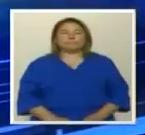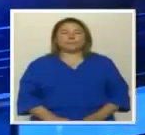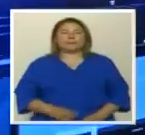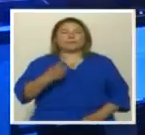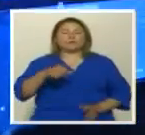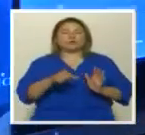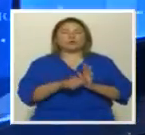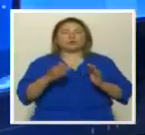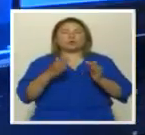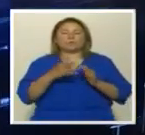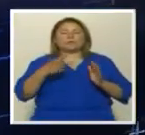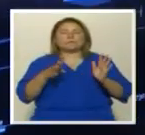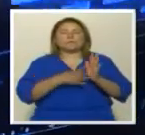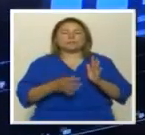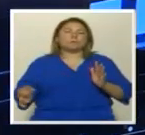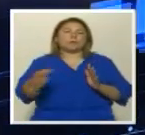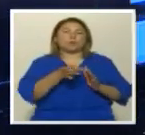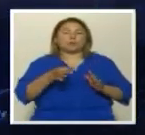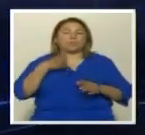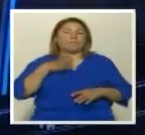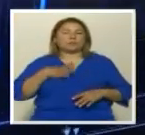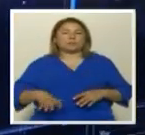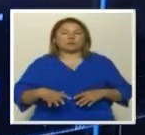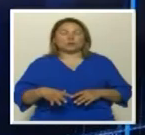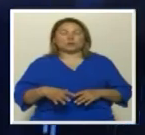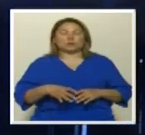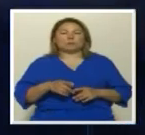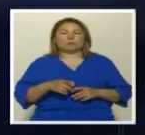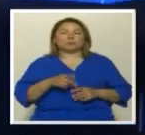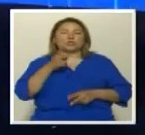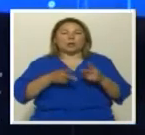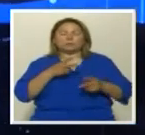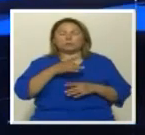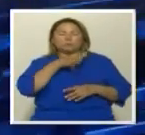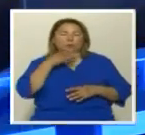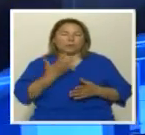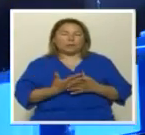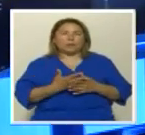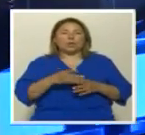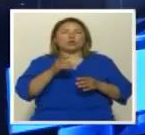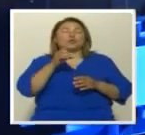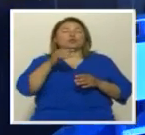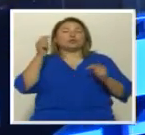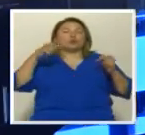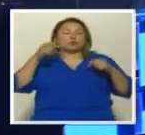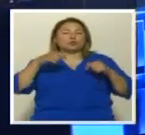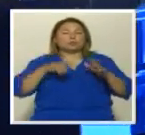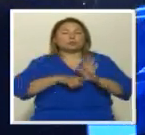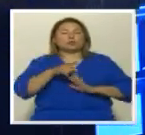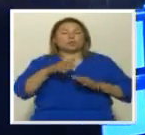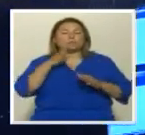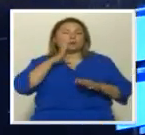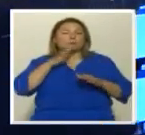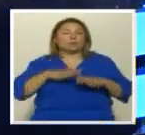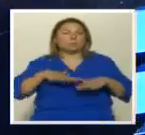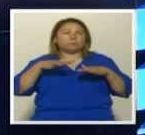26 дом 29 микрорайоне не выдерживает критики наружная штукатурка дом отваливается во время дождей квартиры начинать